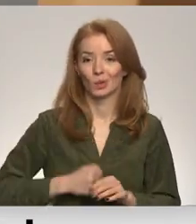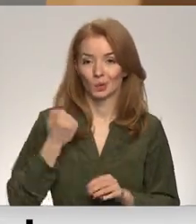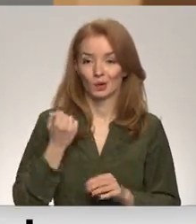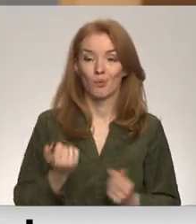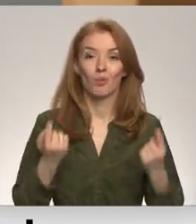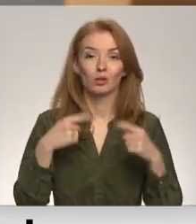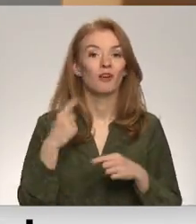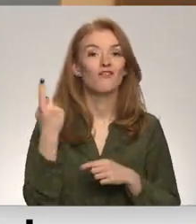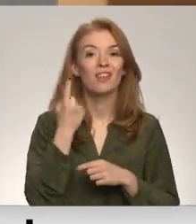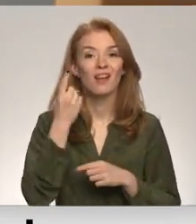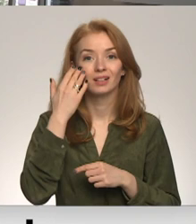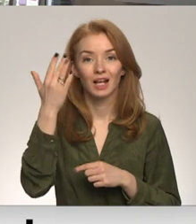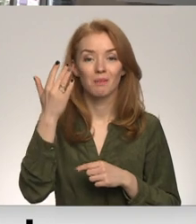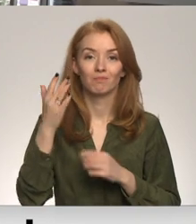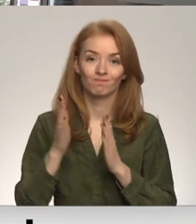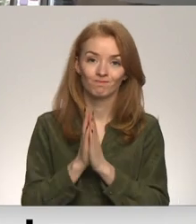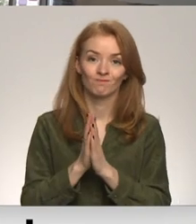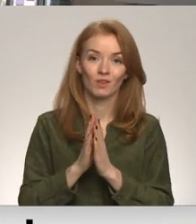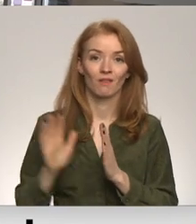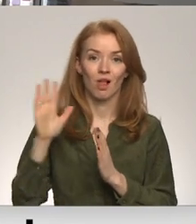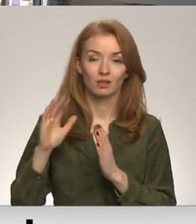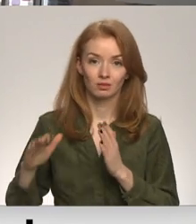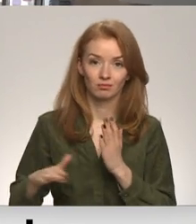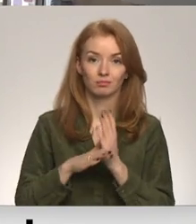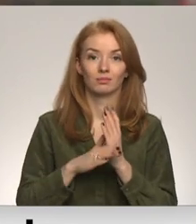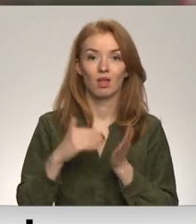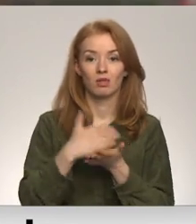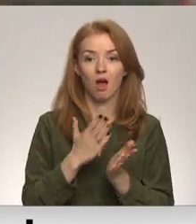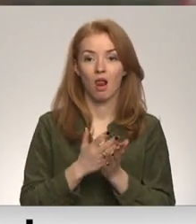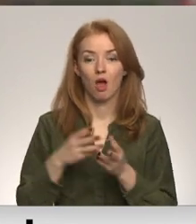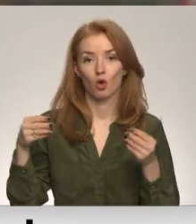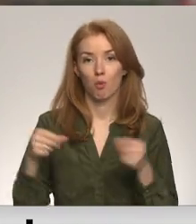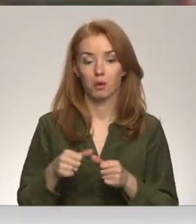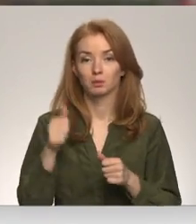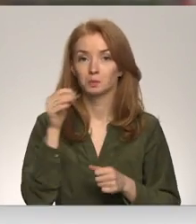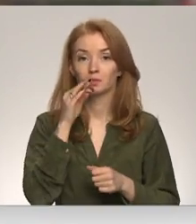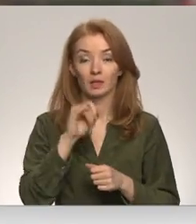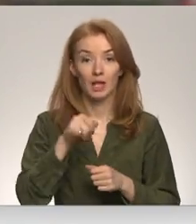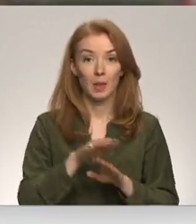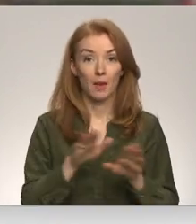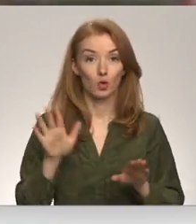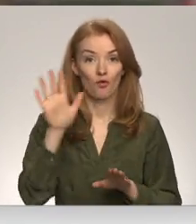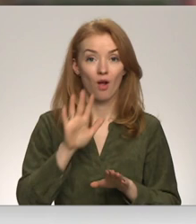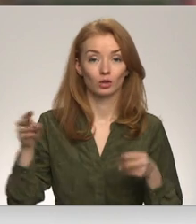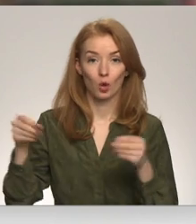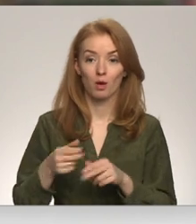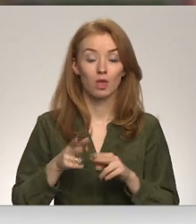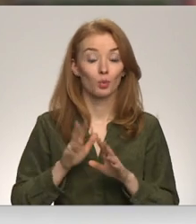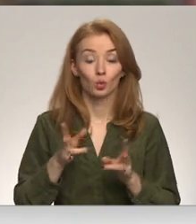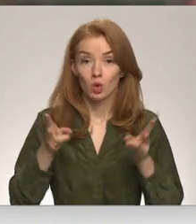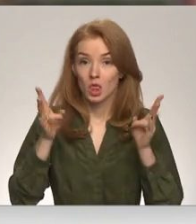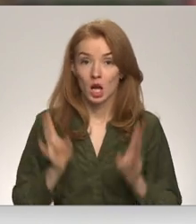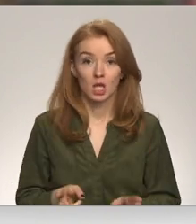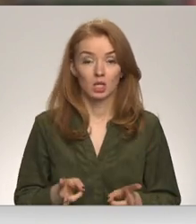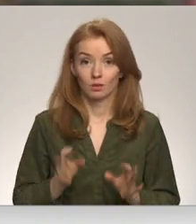Šobrīd vienīgā cerība ir uz valsti, kas daļu rēķinu kompensēs. Nu, ja nebūtu šīta valsts kompensācija, nu, tā būtu traģiski. Tas būtu